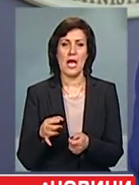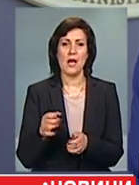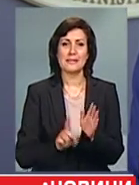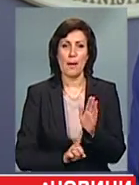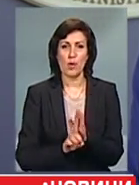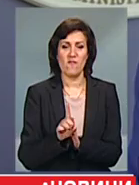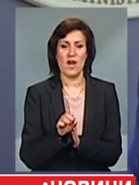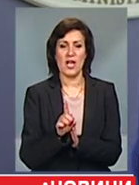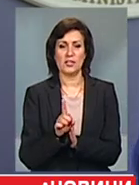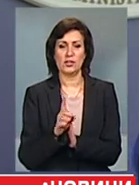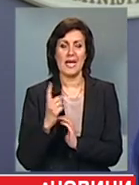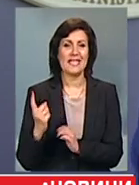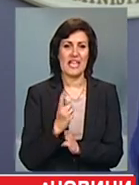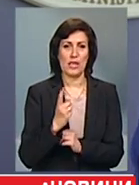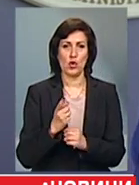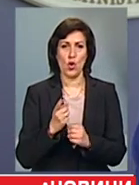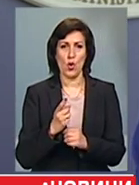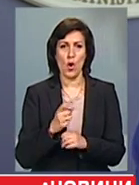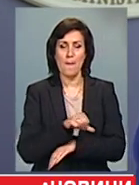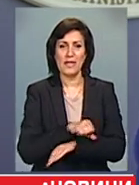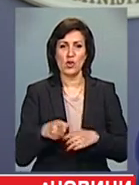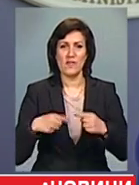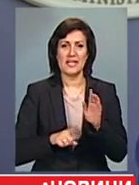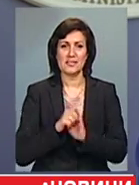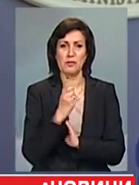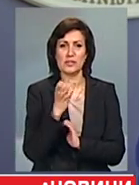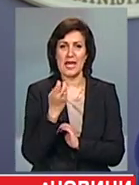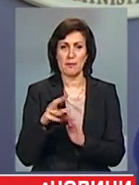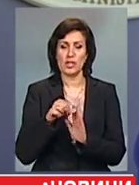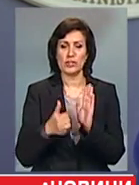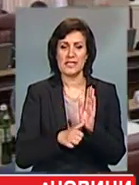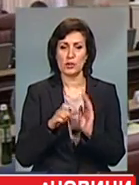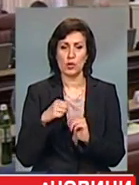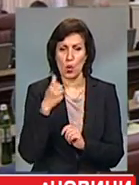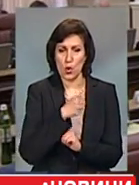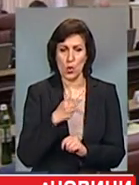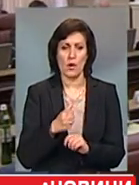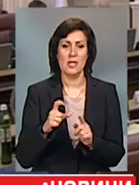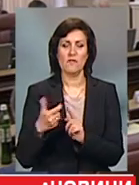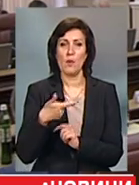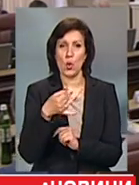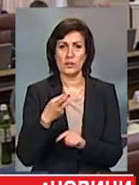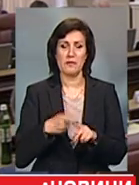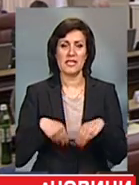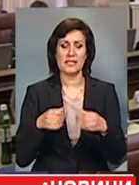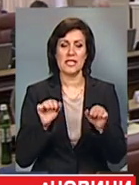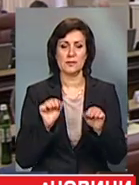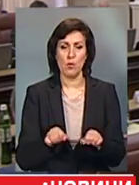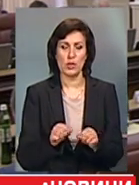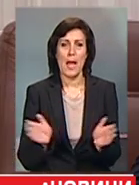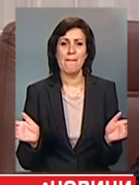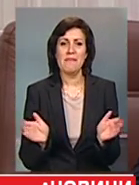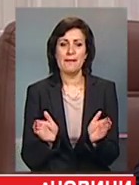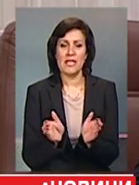запровадження єдиного митного вікна із 1 серпня 2016 року. За словами Володимира Гройсмана, це дасть змогу